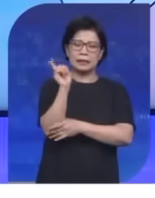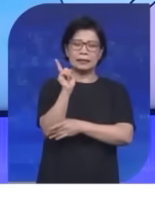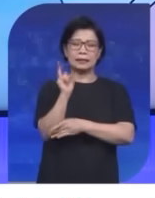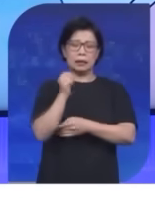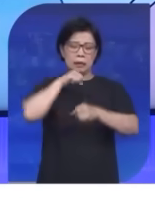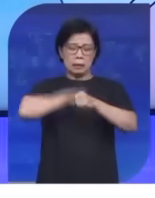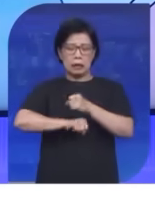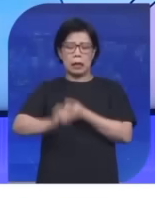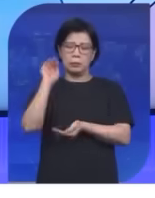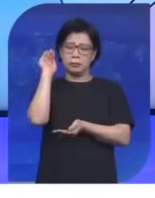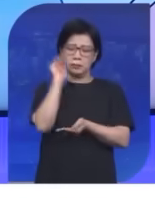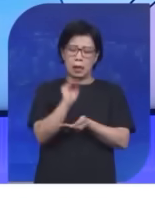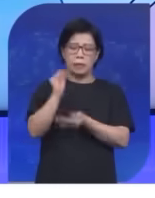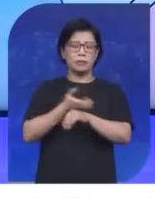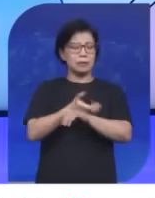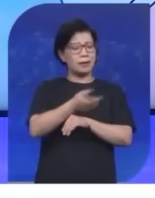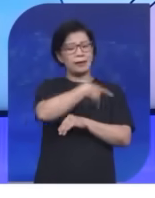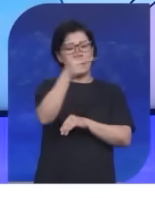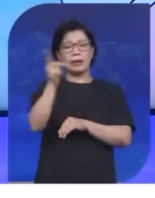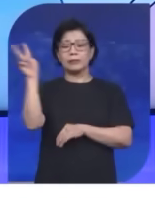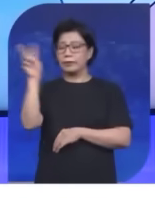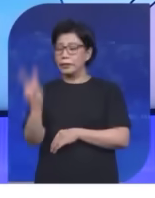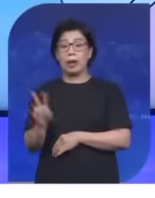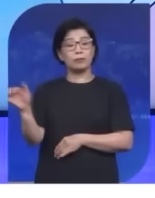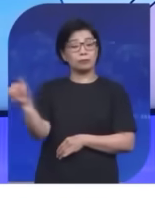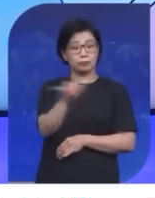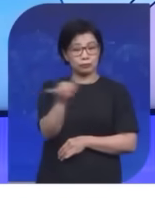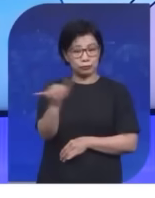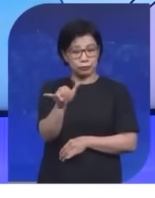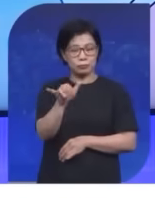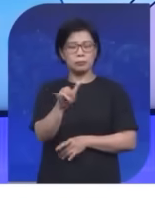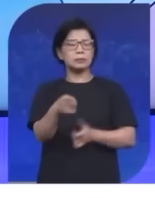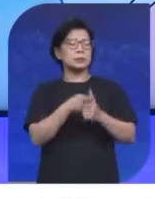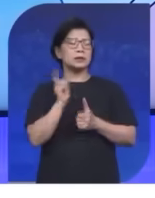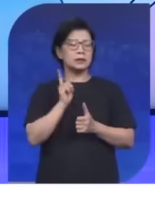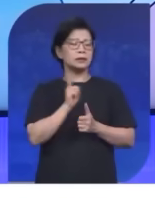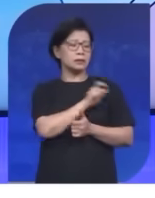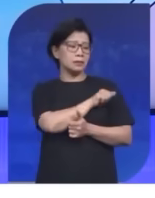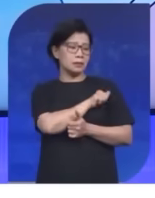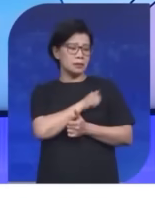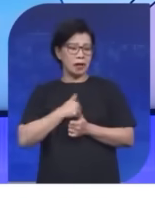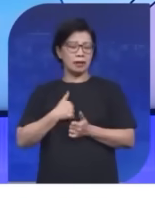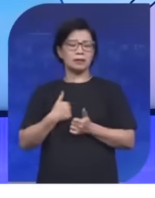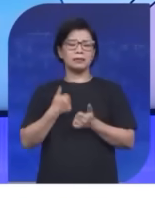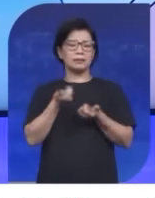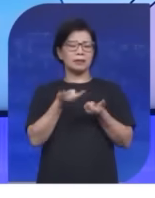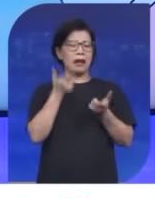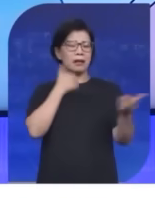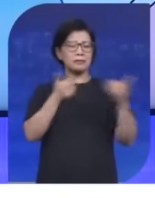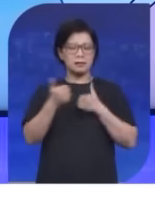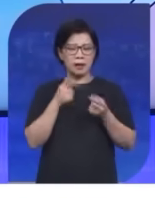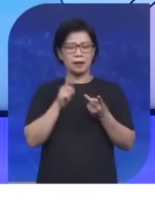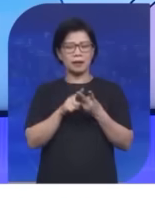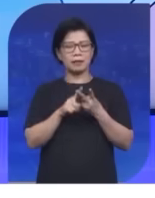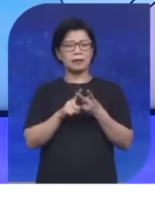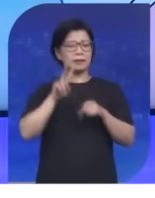một thách thức với nhiều quốc gia và Việt Nam của chúng ta cũng vậy. Thực trạng này không chỉ tác động đến cấu trúc dân số mà còn dẫn đến những hệ lụy sâu rộng